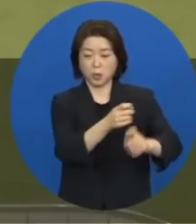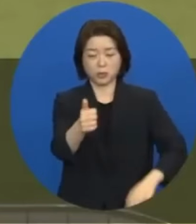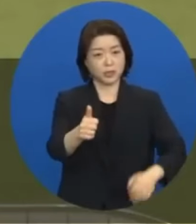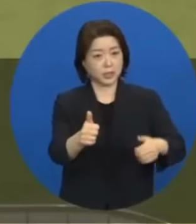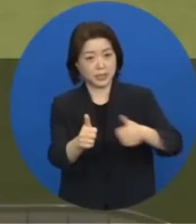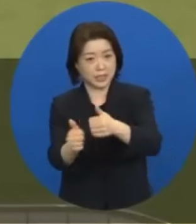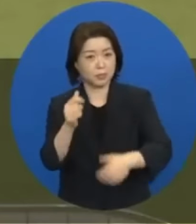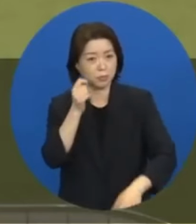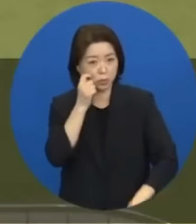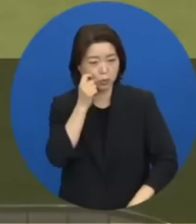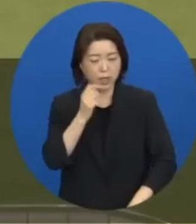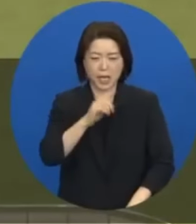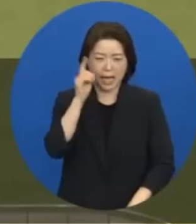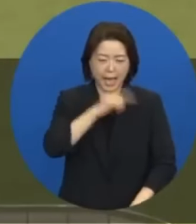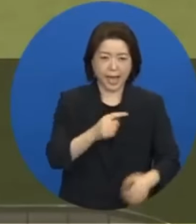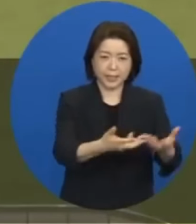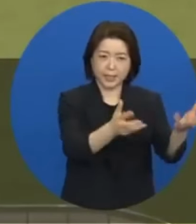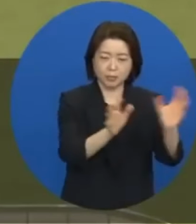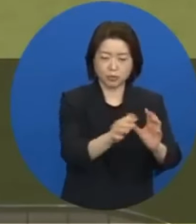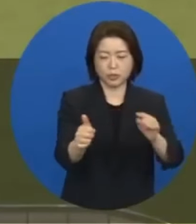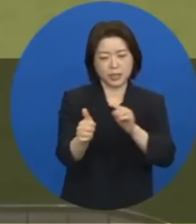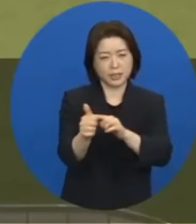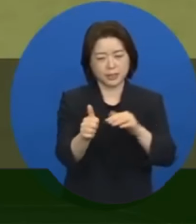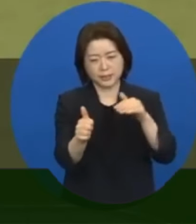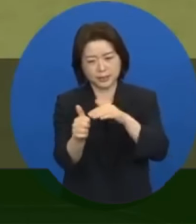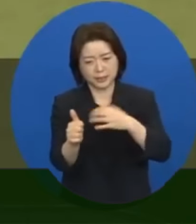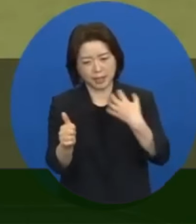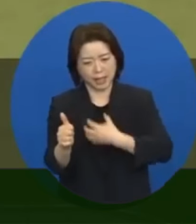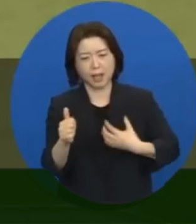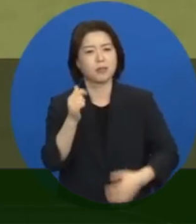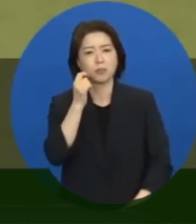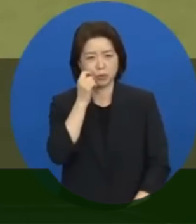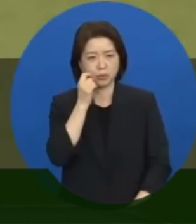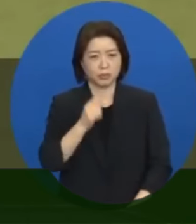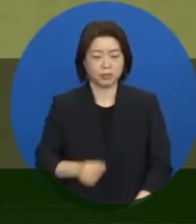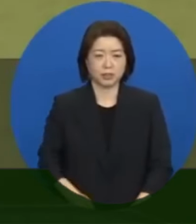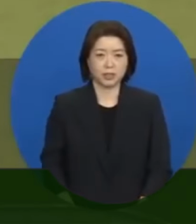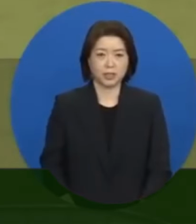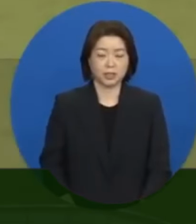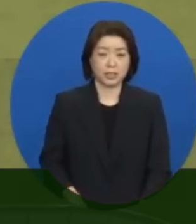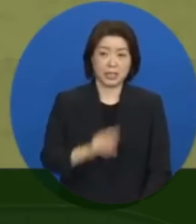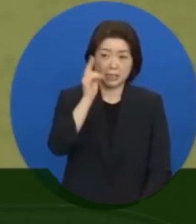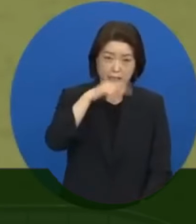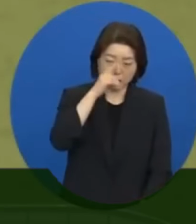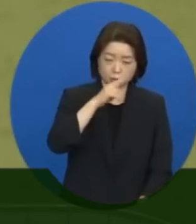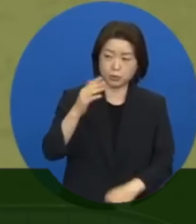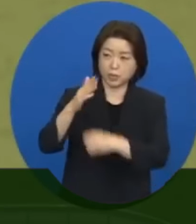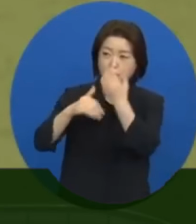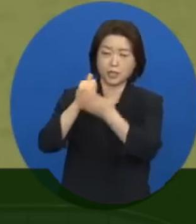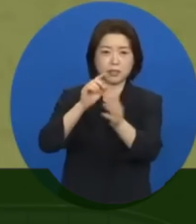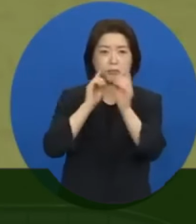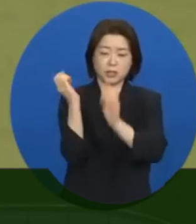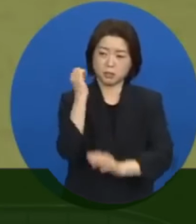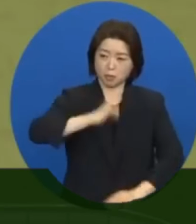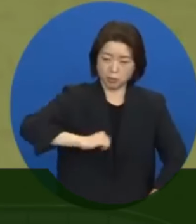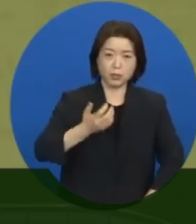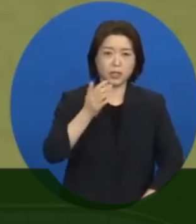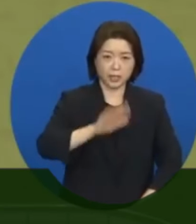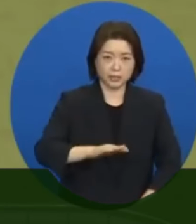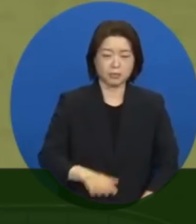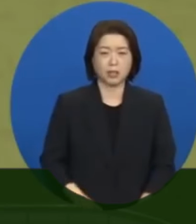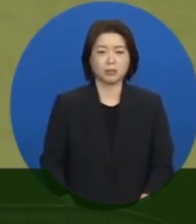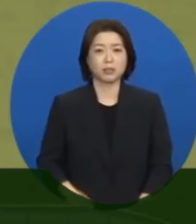악한 무리가 그를 괴롭히지 은 하나님 말씀에 했지만 하나님 다을 내